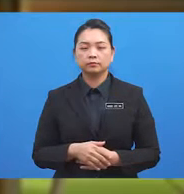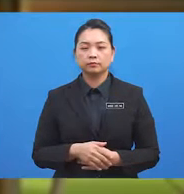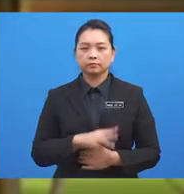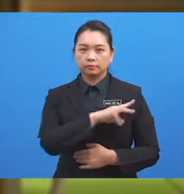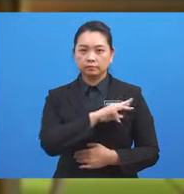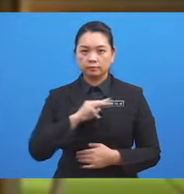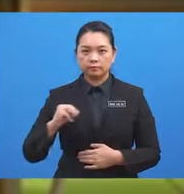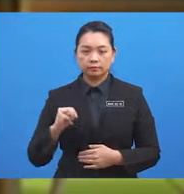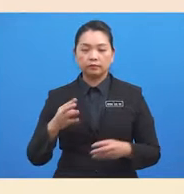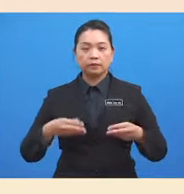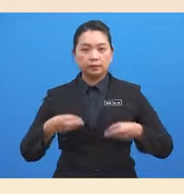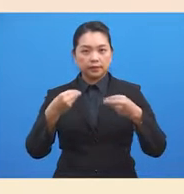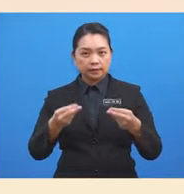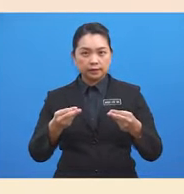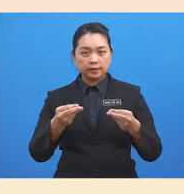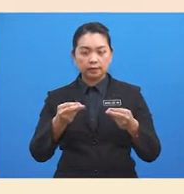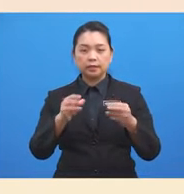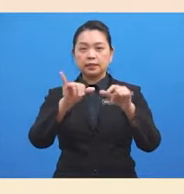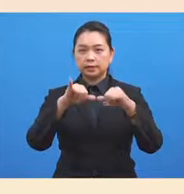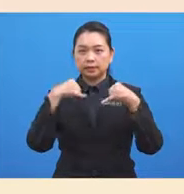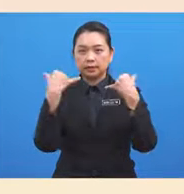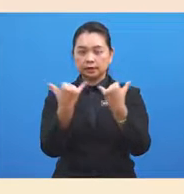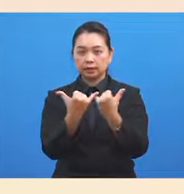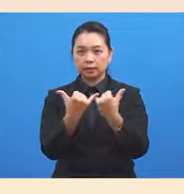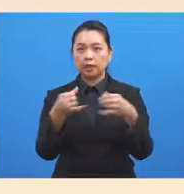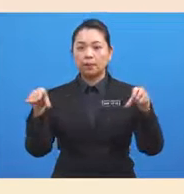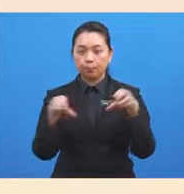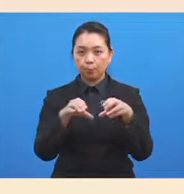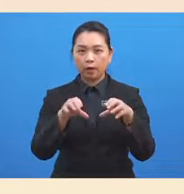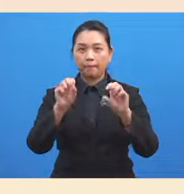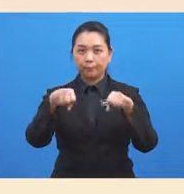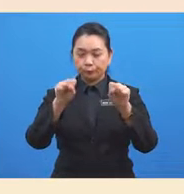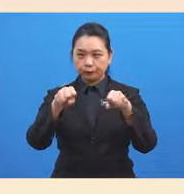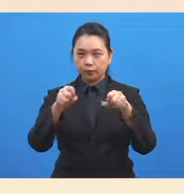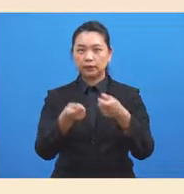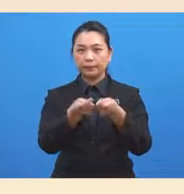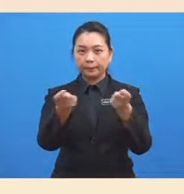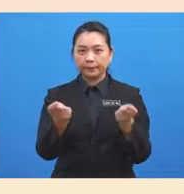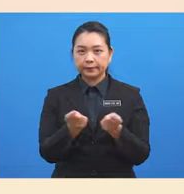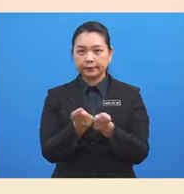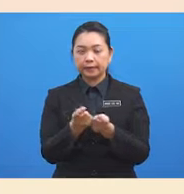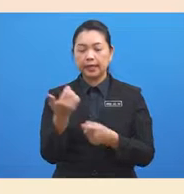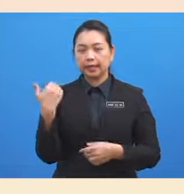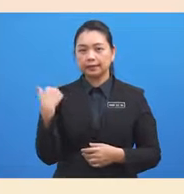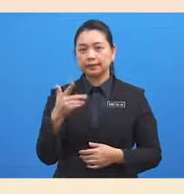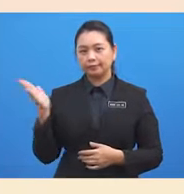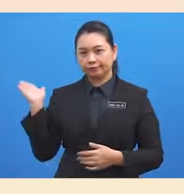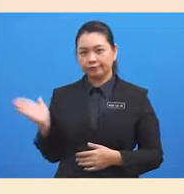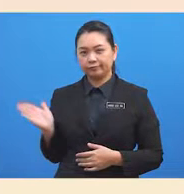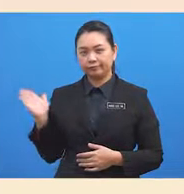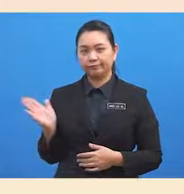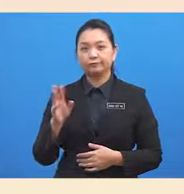Manakala, bagi syarikat pembuat motosikal tempatan yang terkenal adalah Modenas.